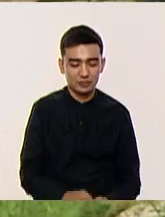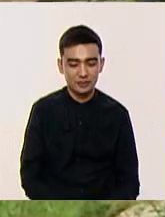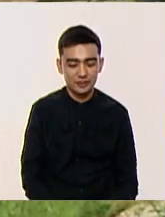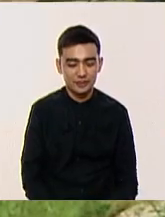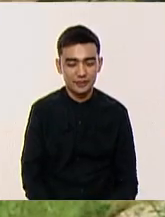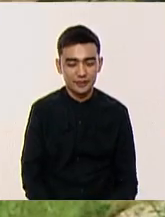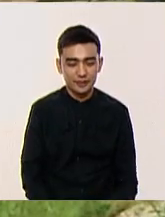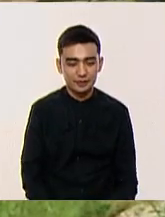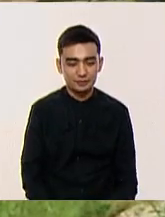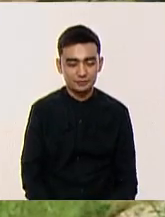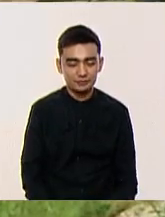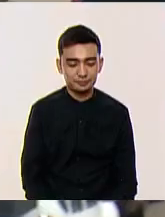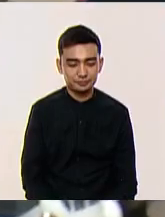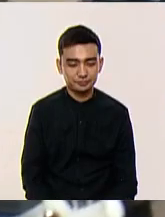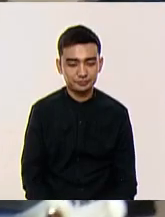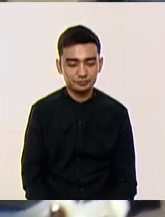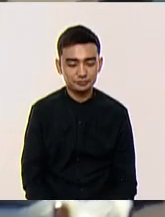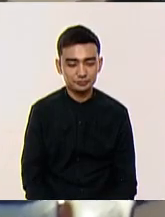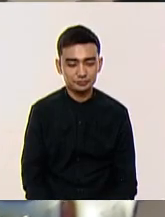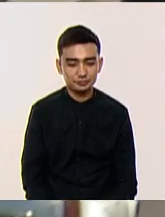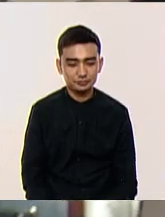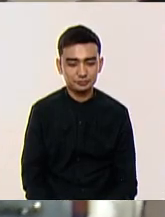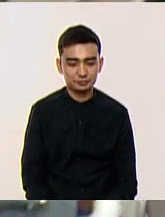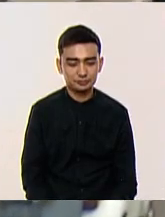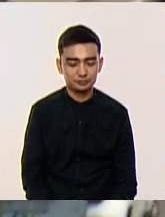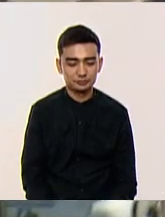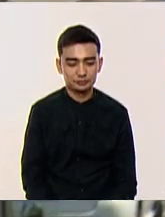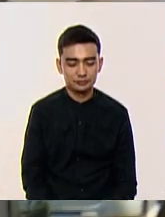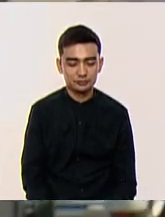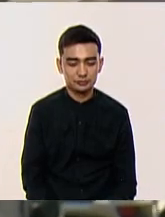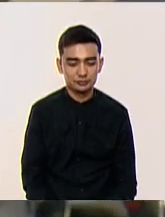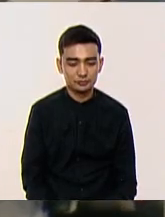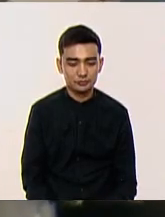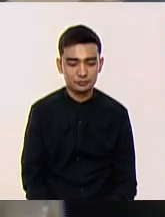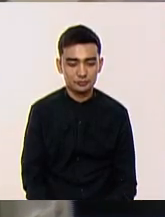сыңайлы. Азамат Қабетов, Владислав Шишко, Информбюро, Алматы.